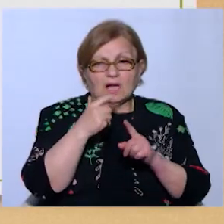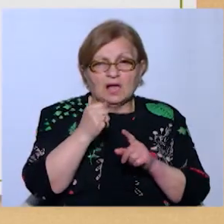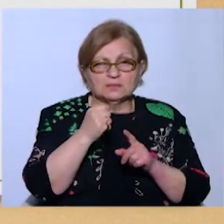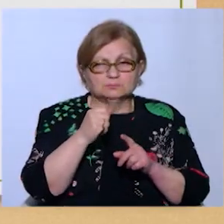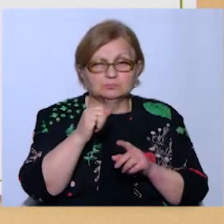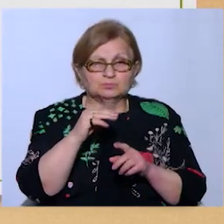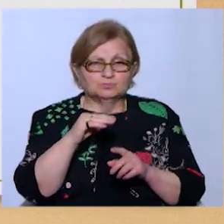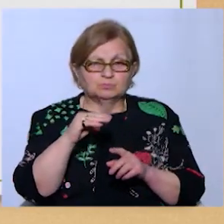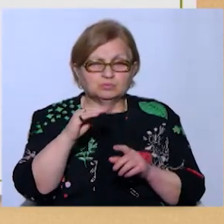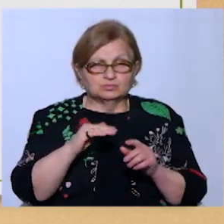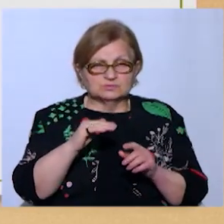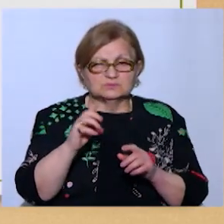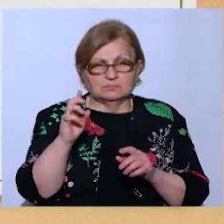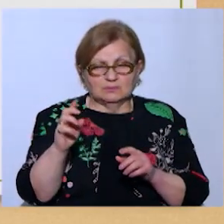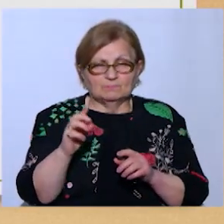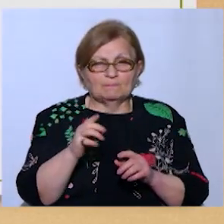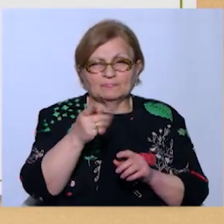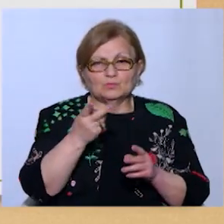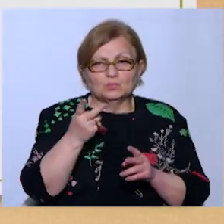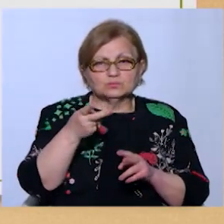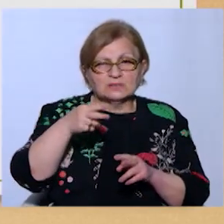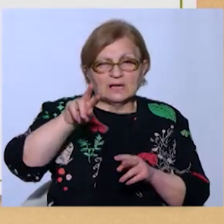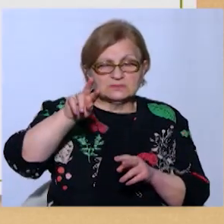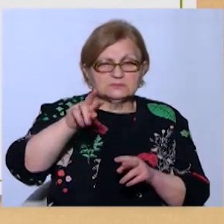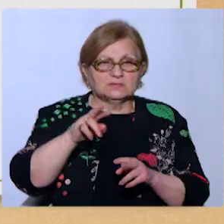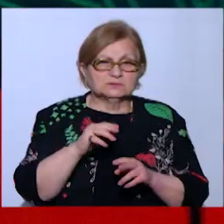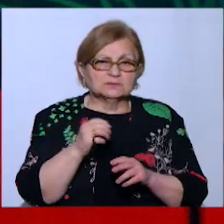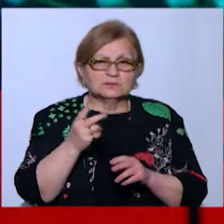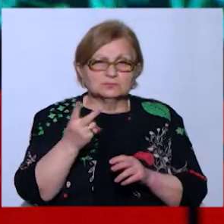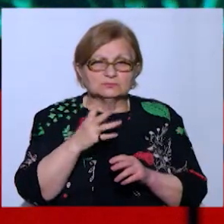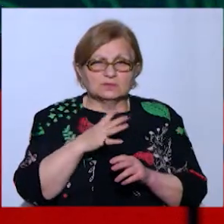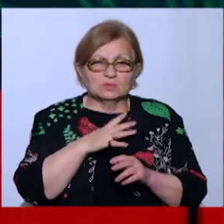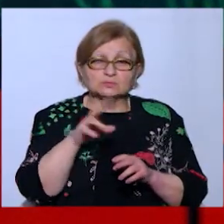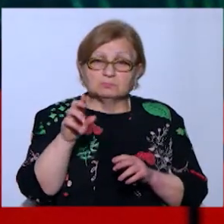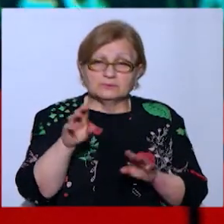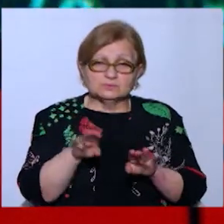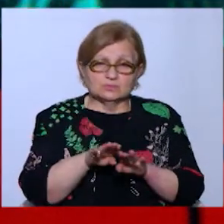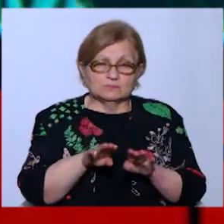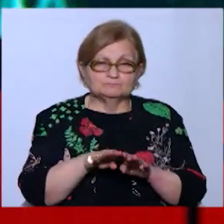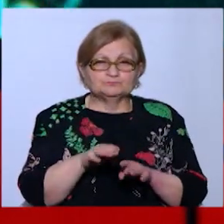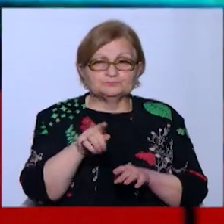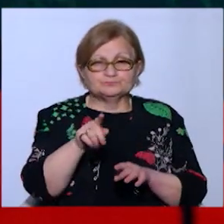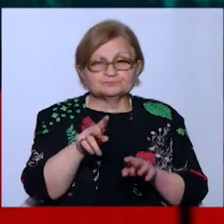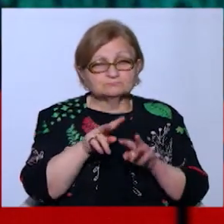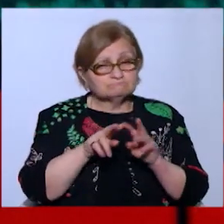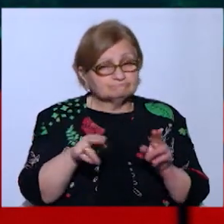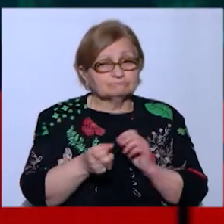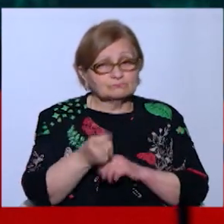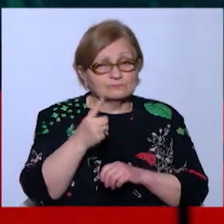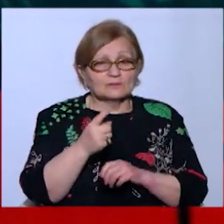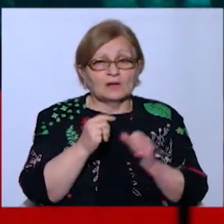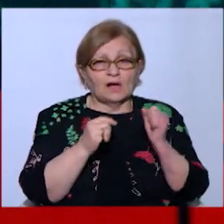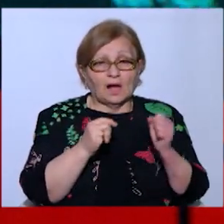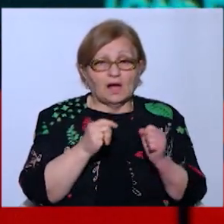ისეთი ცერიცხვი არის, რომ ახარისხად c b-ს ტოლი უნდა იყოს. ამ განმარტებიდანვე ჩნდება პირველივე იგივეობა, რომ მაშასადამე